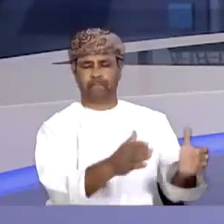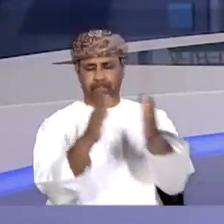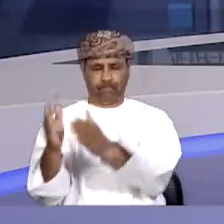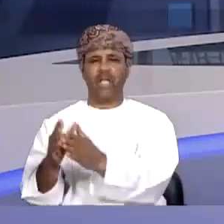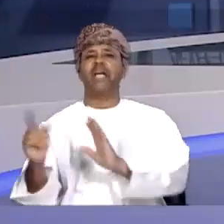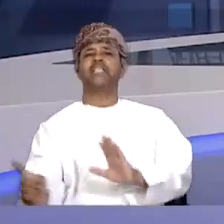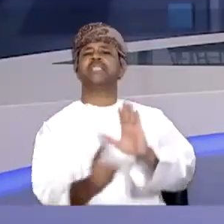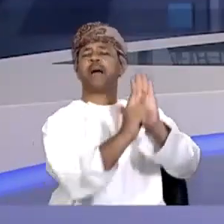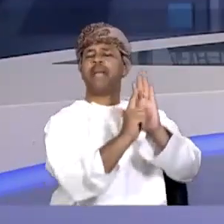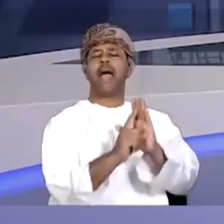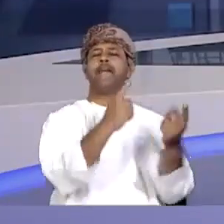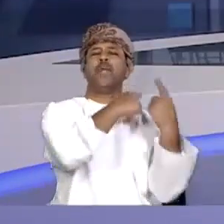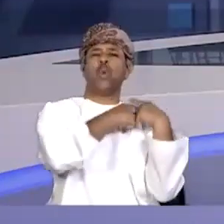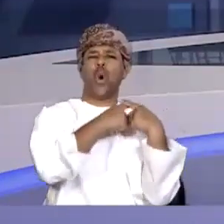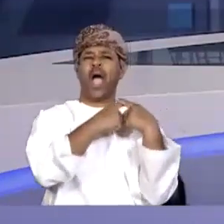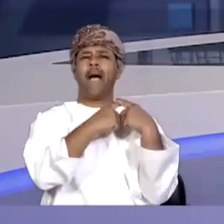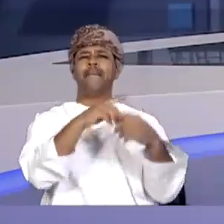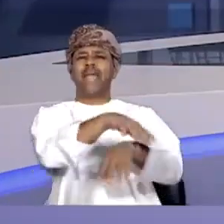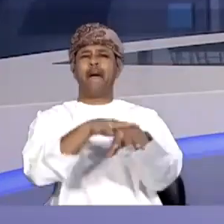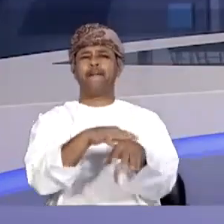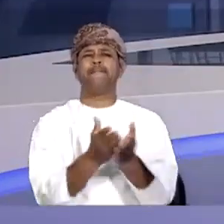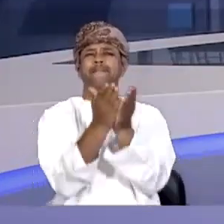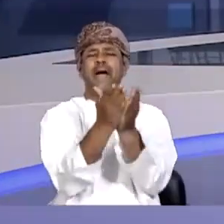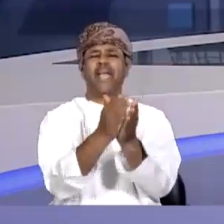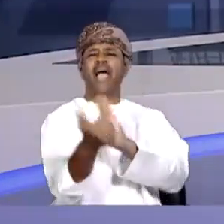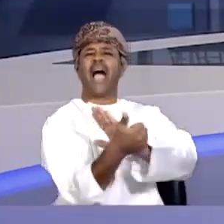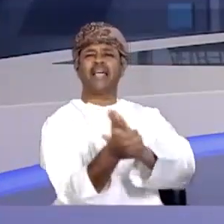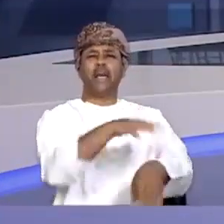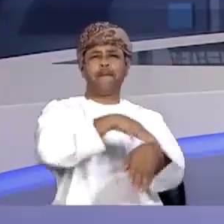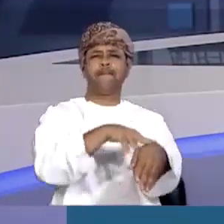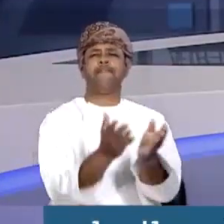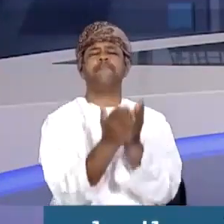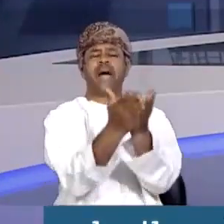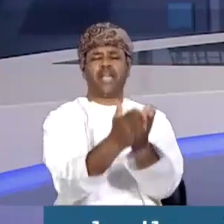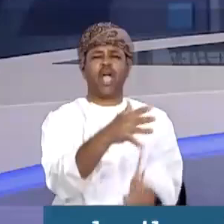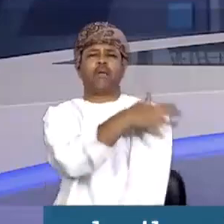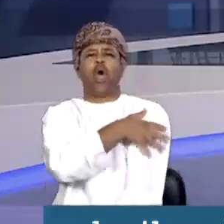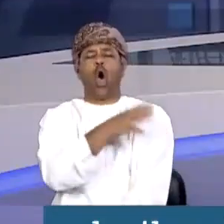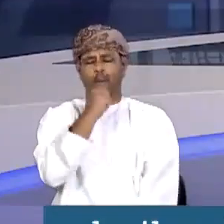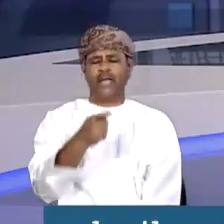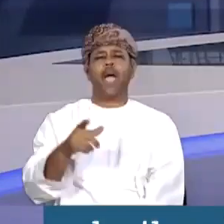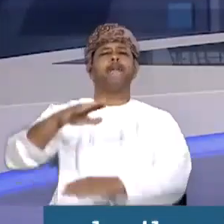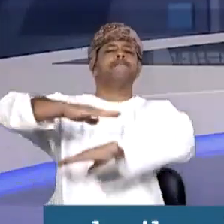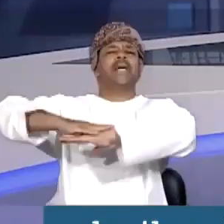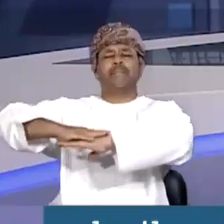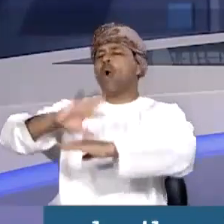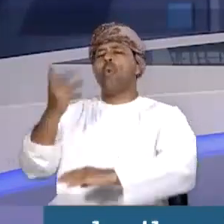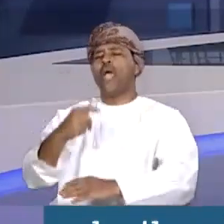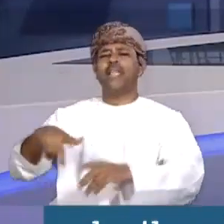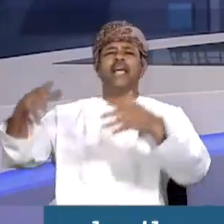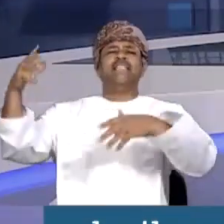واستقبل اللواء الركن بحري عبد الله بن خميس الرئيسي قائد البحرية السلطانية العمانية بمكتبه بمعسكر